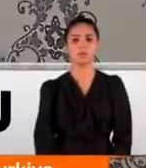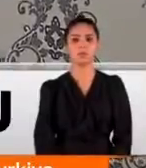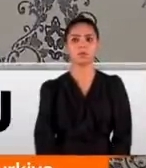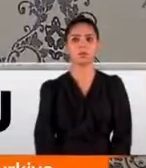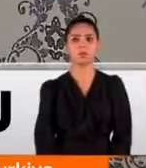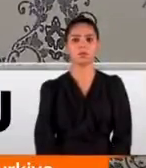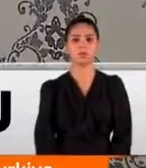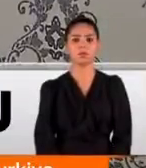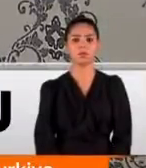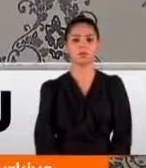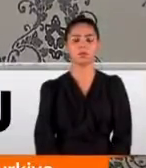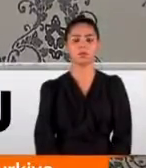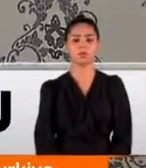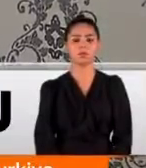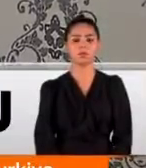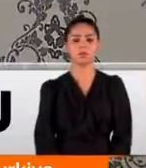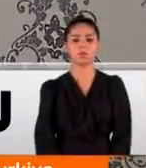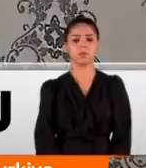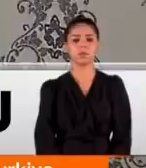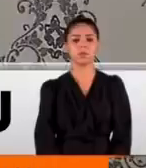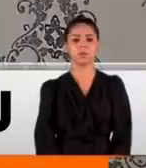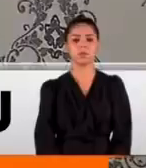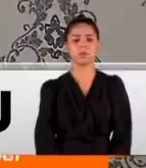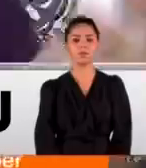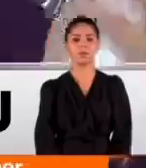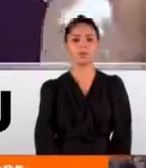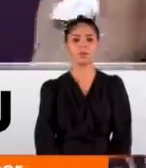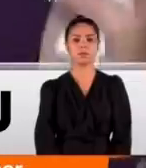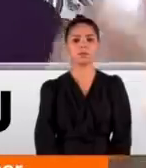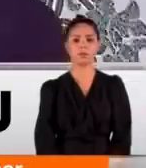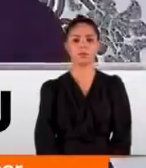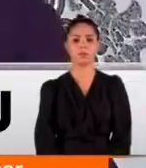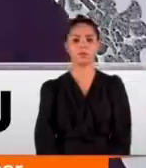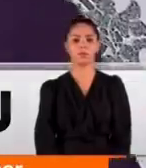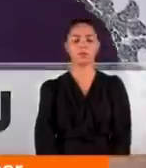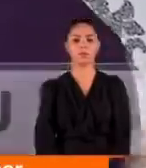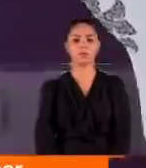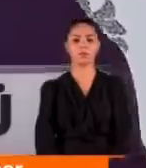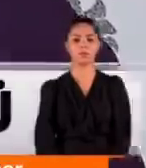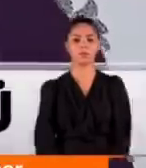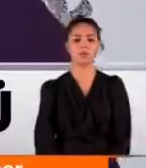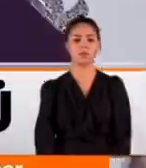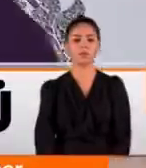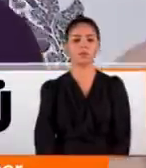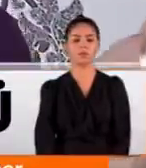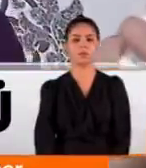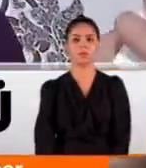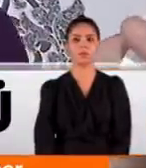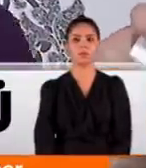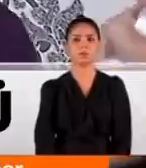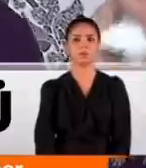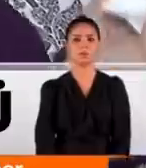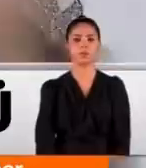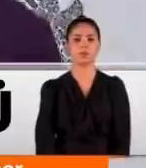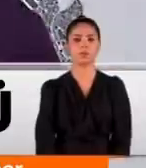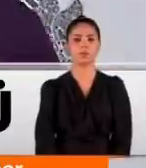ama maalesef bir umutla geldi ama kefenle çıktı. Benim kocam da uyudu, benim yavrum uyudu, anam da uyudu, babam da